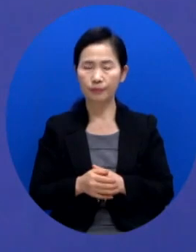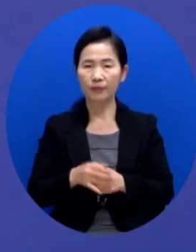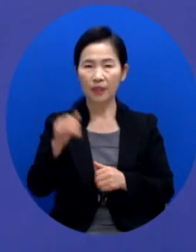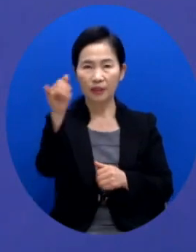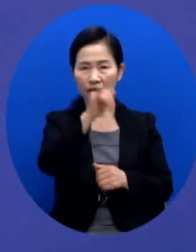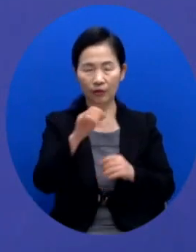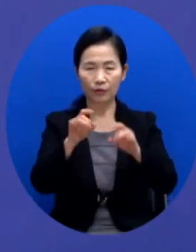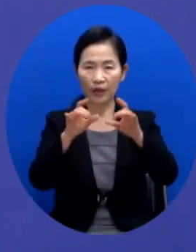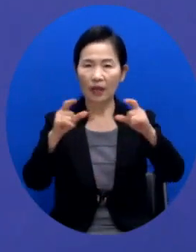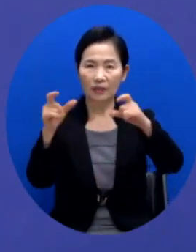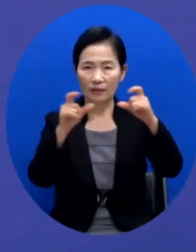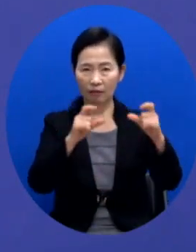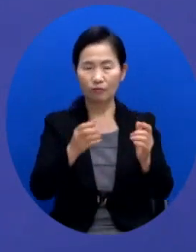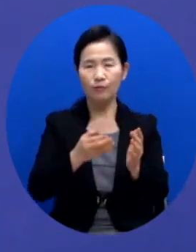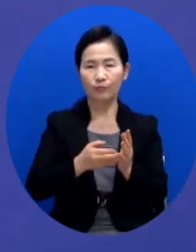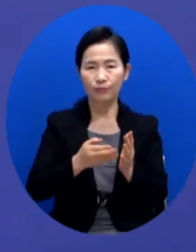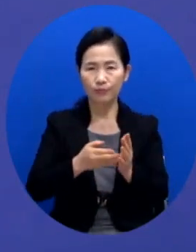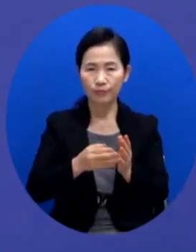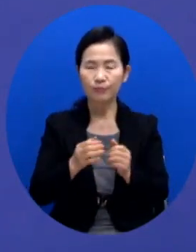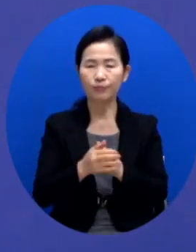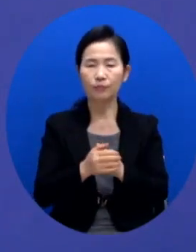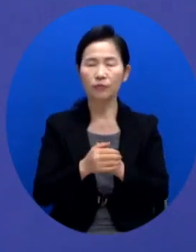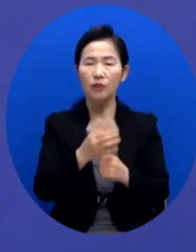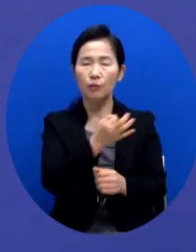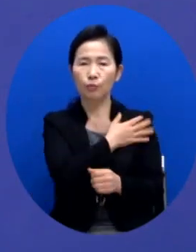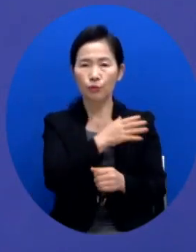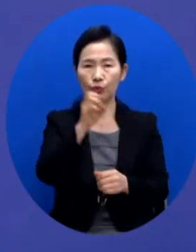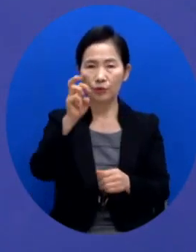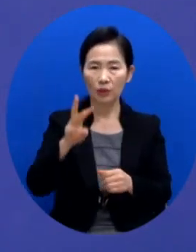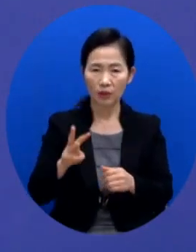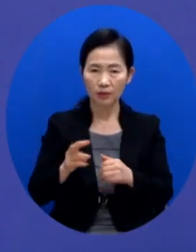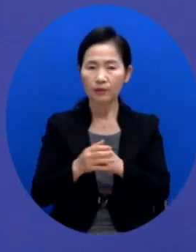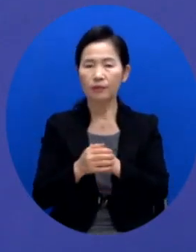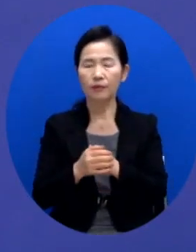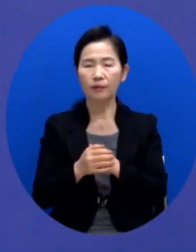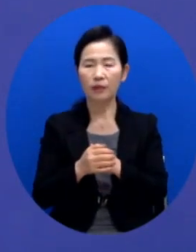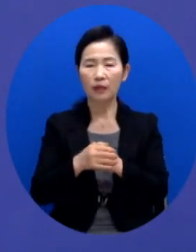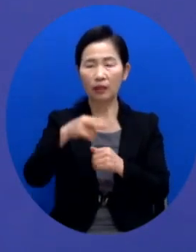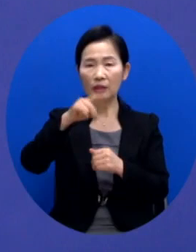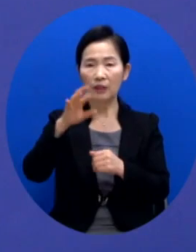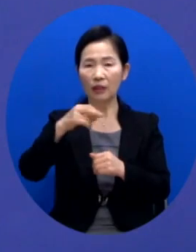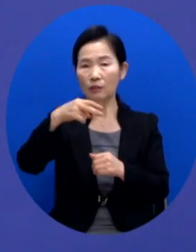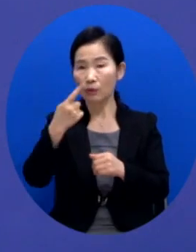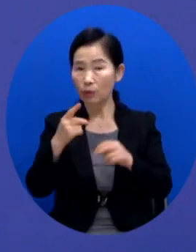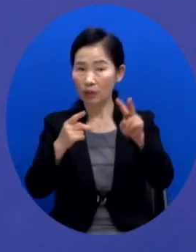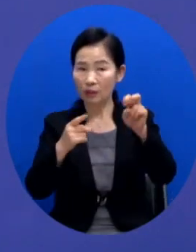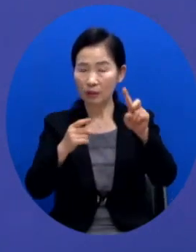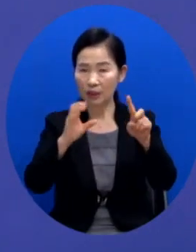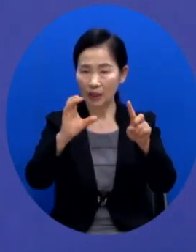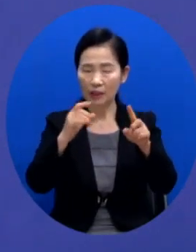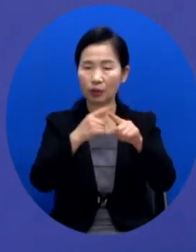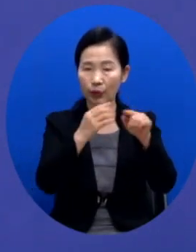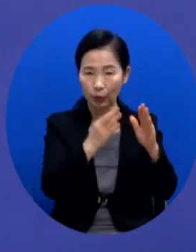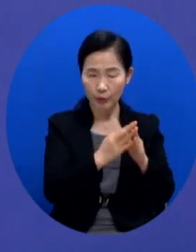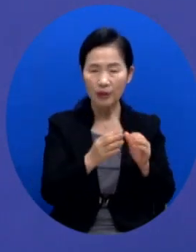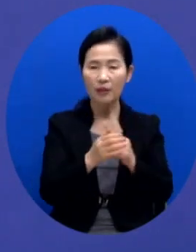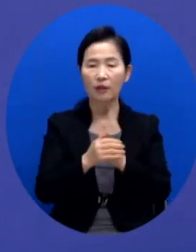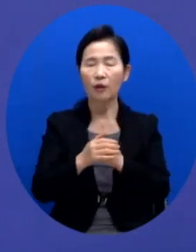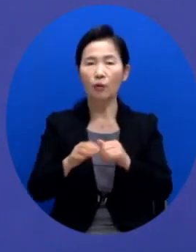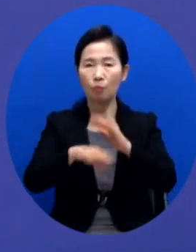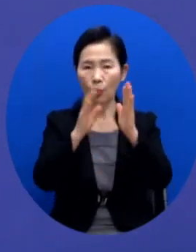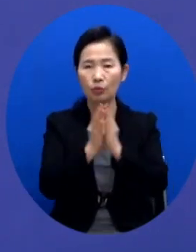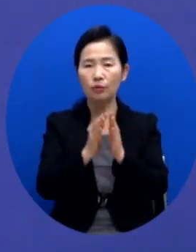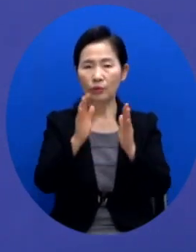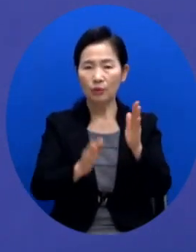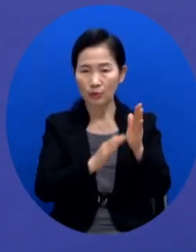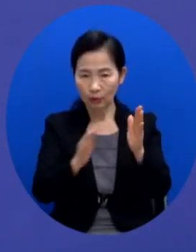전국 각 지역별 네트워크 뉴스입니다. 부천에 있는 상동 21세기 교회가 모든 성도가 함께하는 비대면